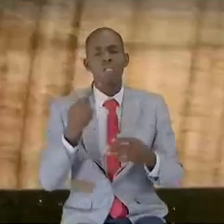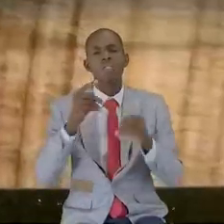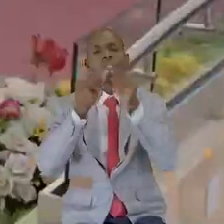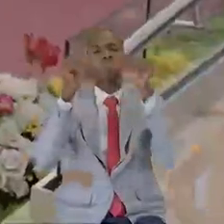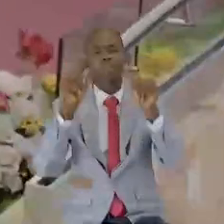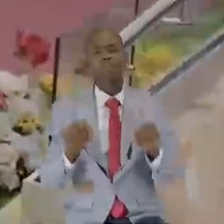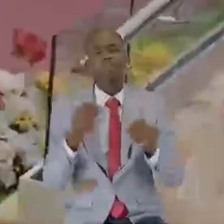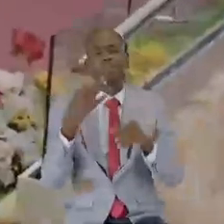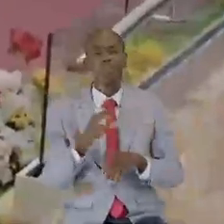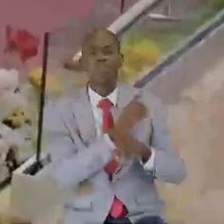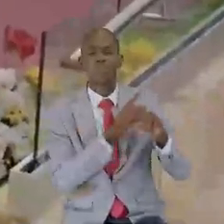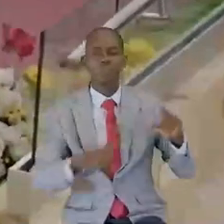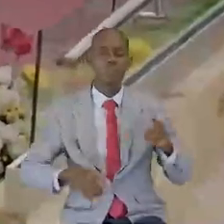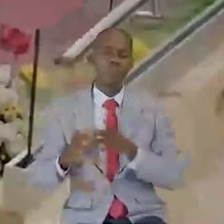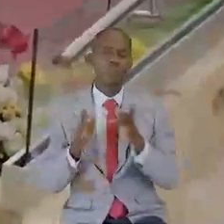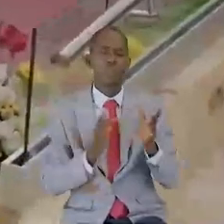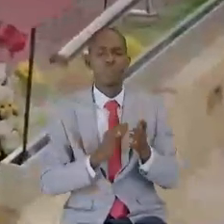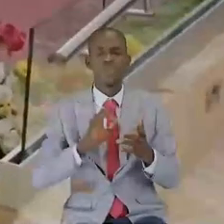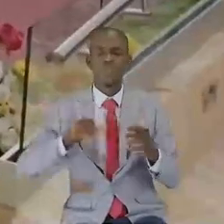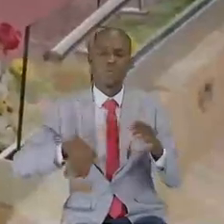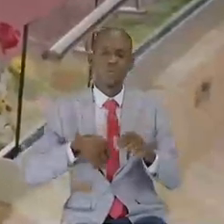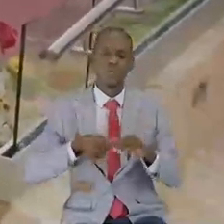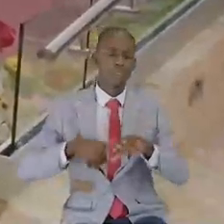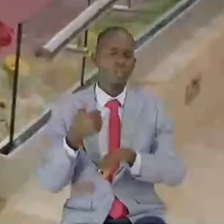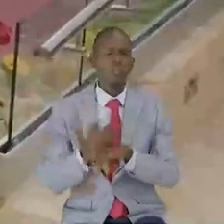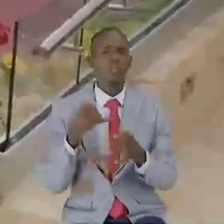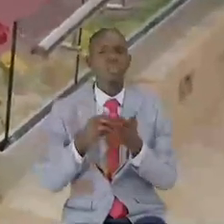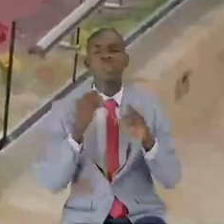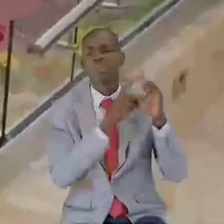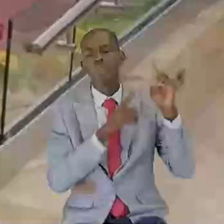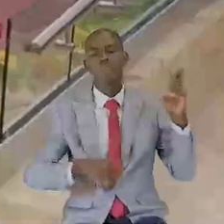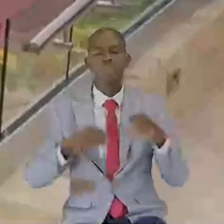Jésus-Christ. Confirme le Seigneur dans chaque vie.